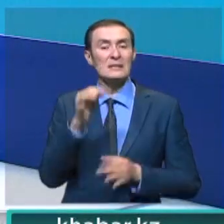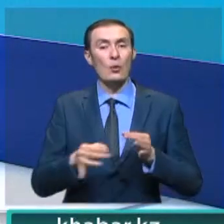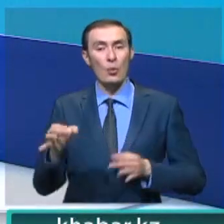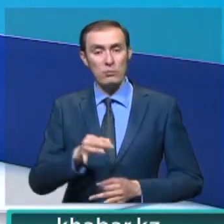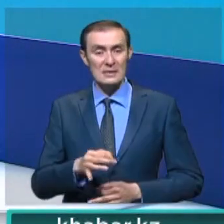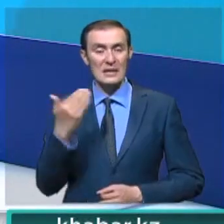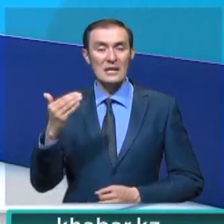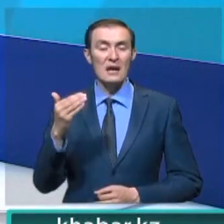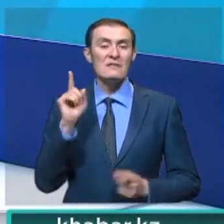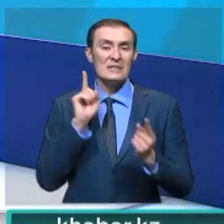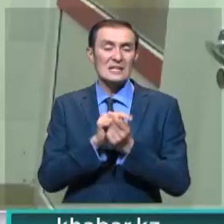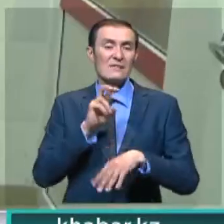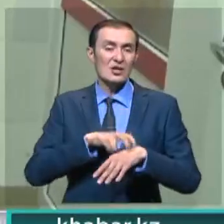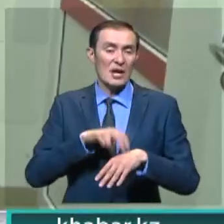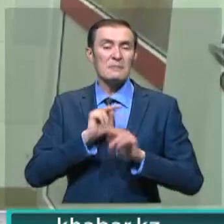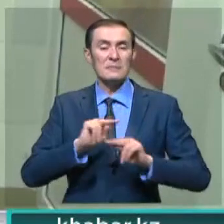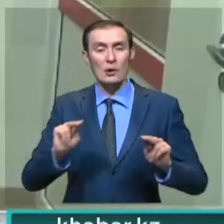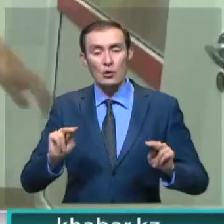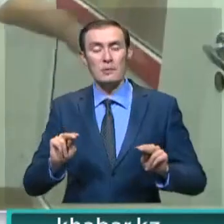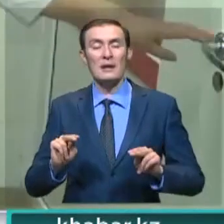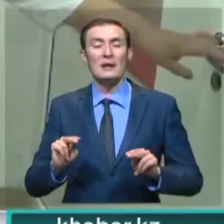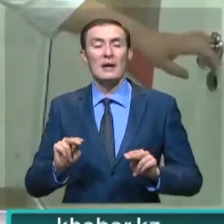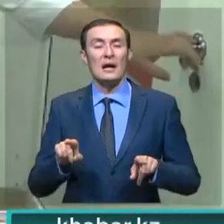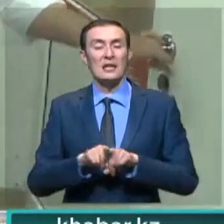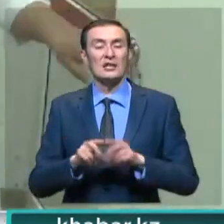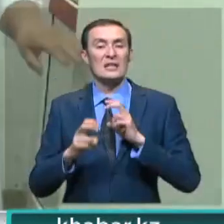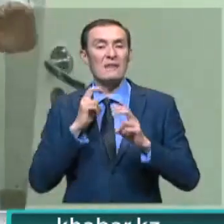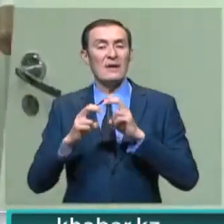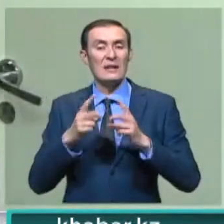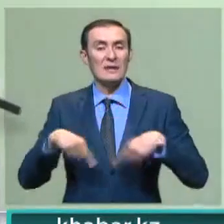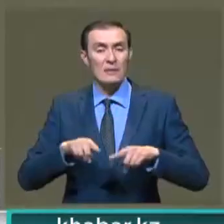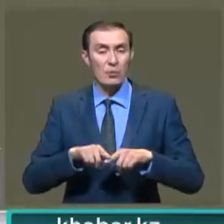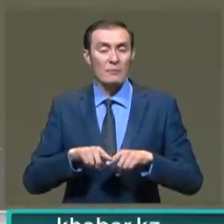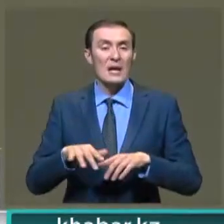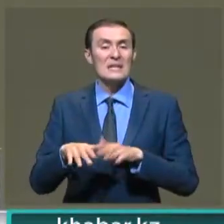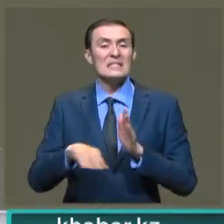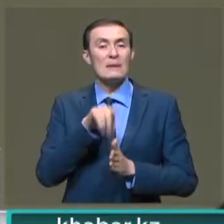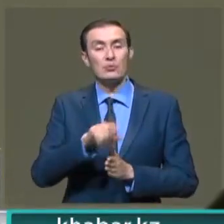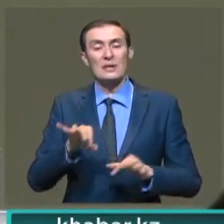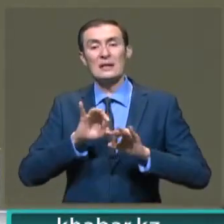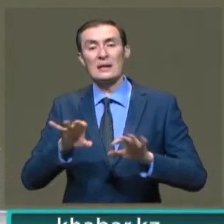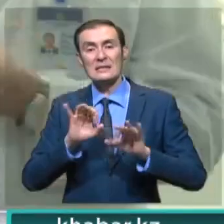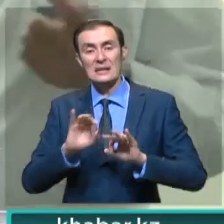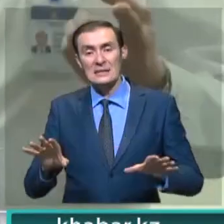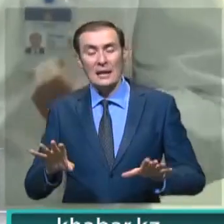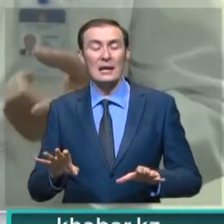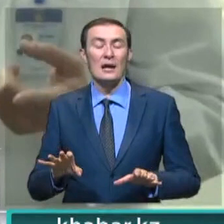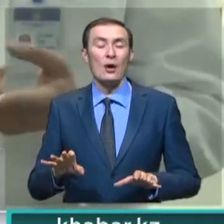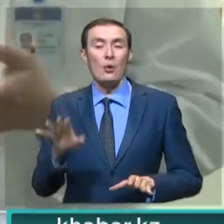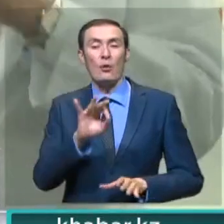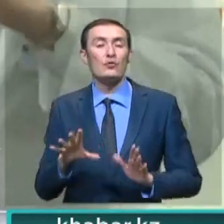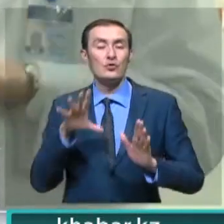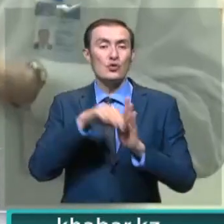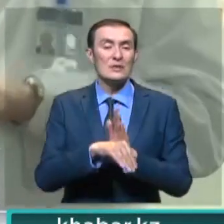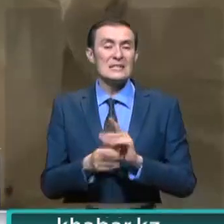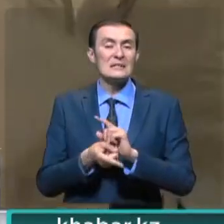они пообщались с медиками, педагогами, работниками трамвайного депо. Народные избранники рассказали не только о вносимых